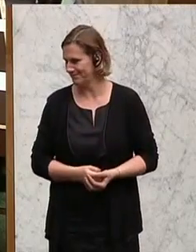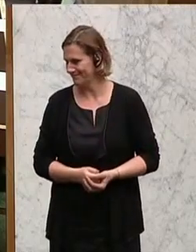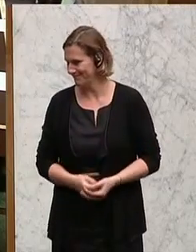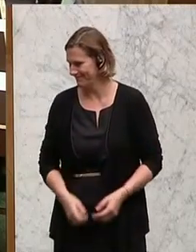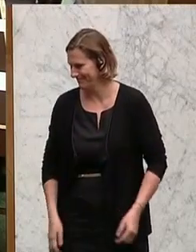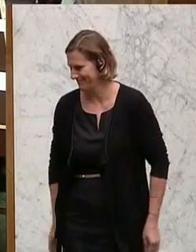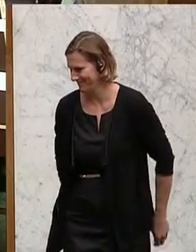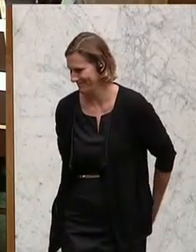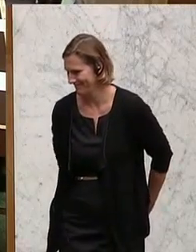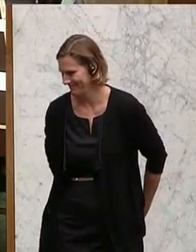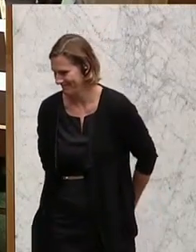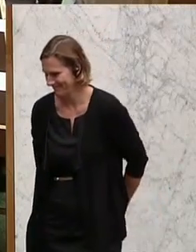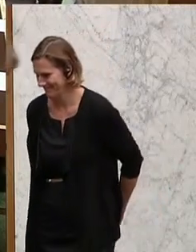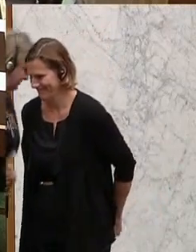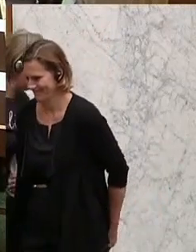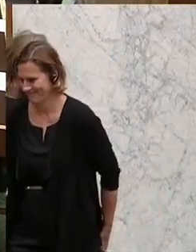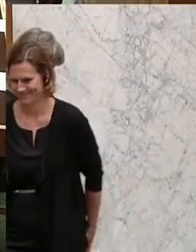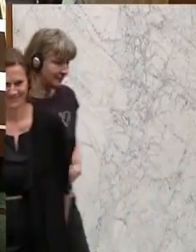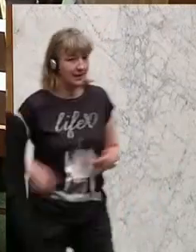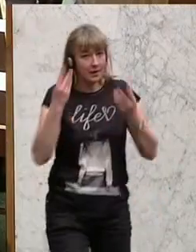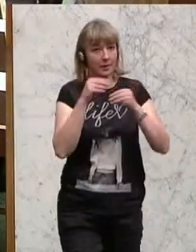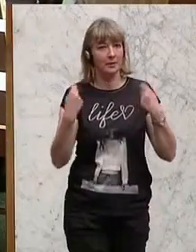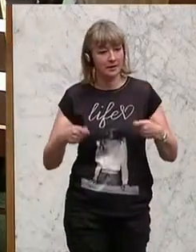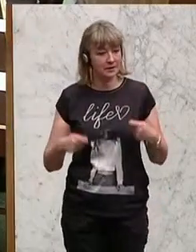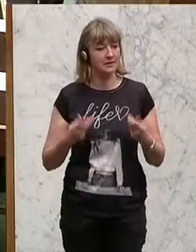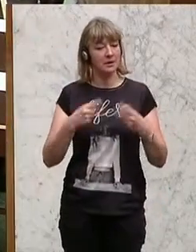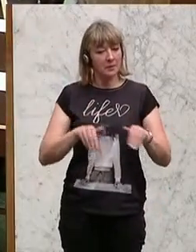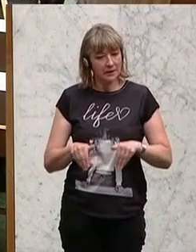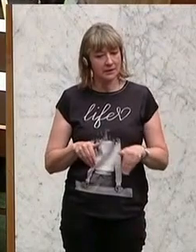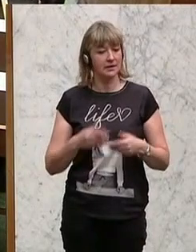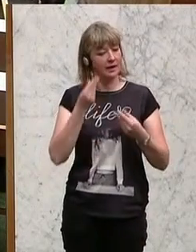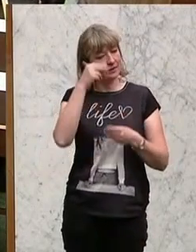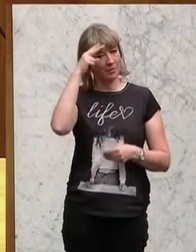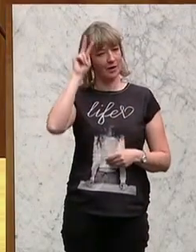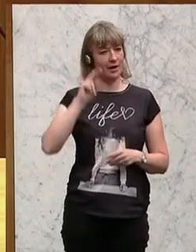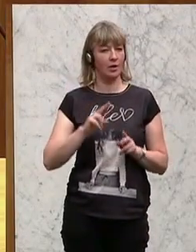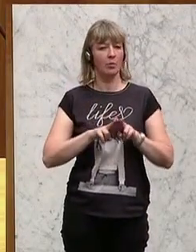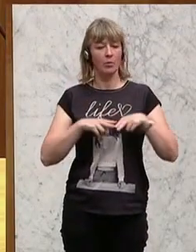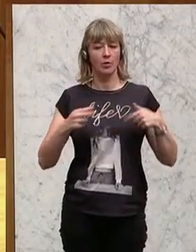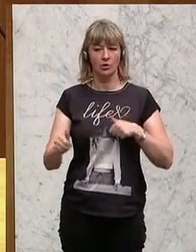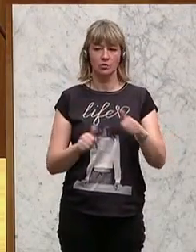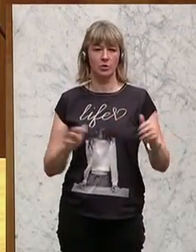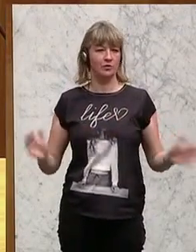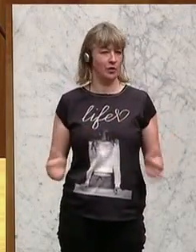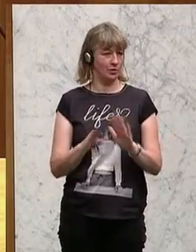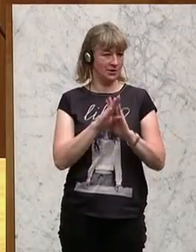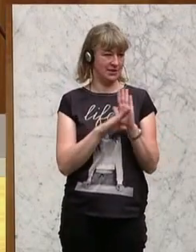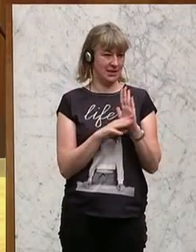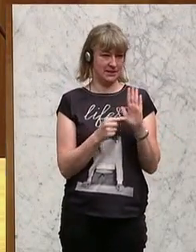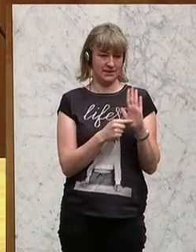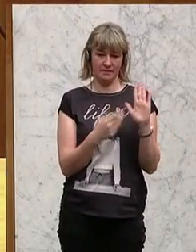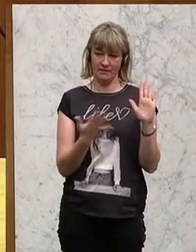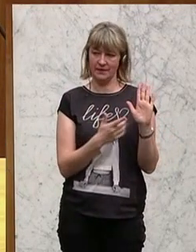Danke, Frau Präsidentin, sehr geehrter Herr Minister, sehr geehrte Damen und Herren. Das Bundessportförderungsgesetz neu ist in